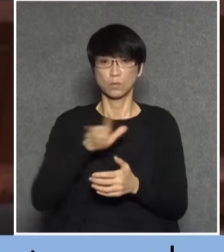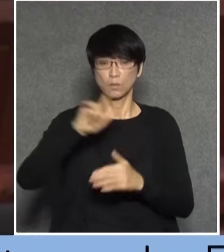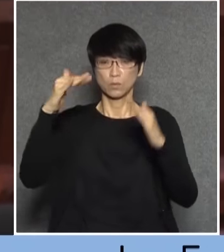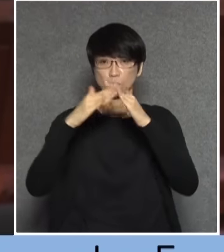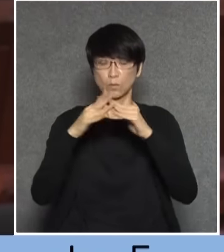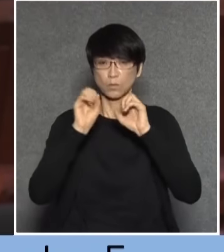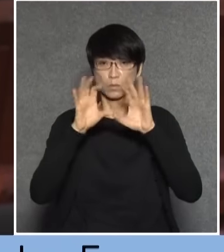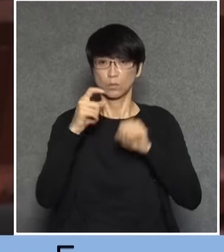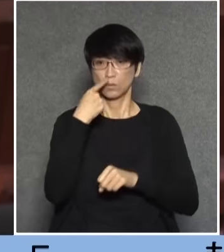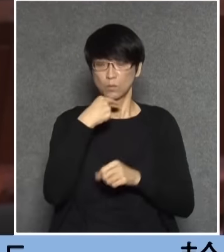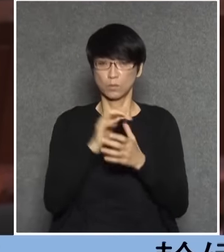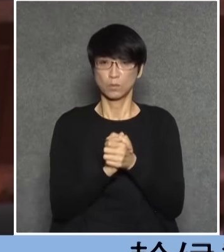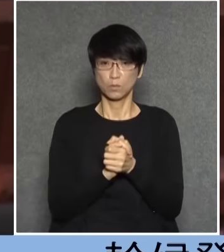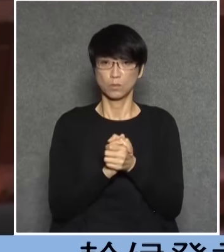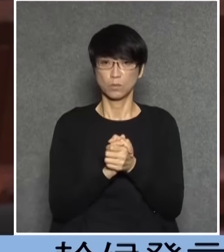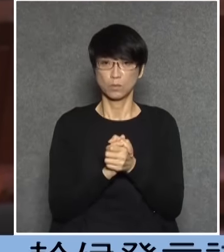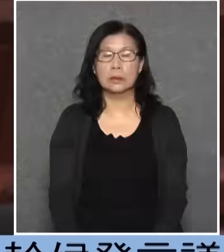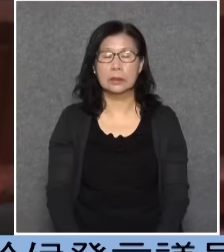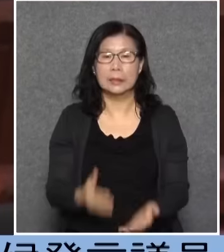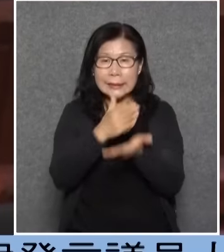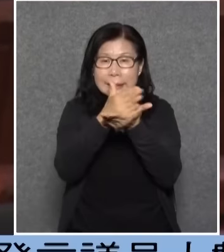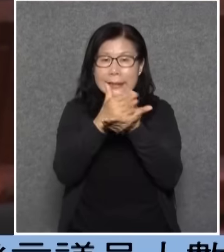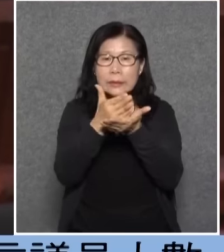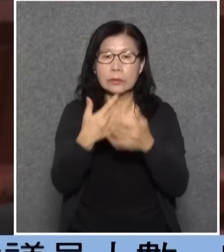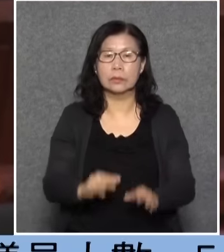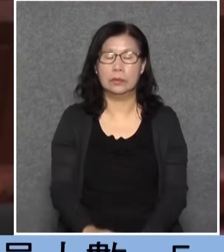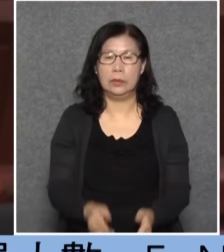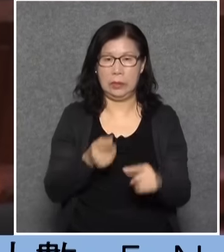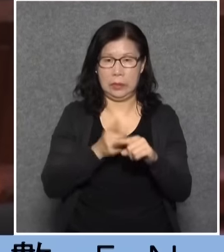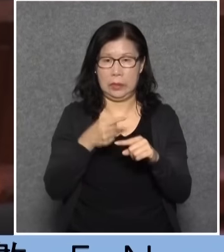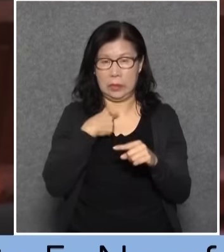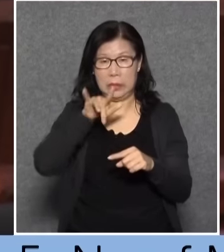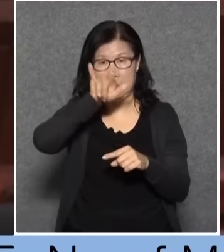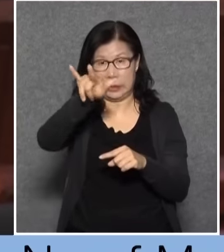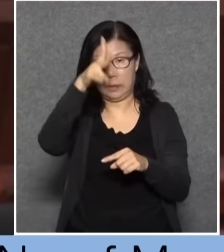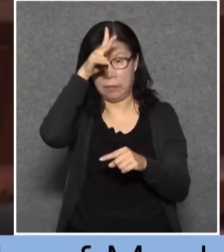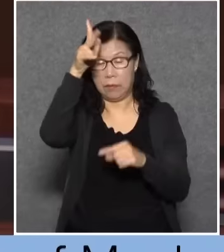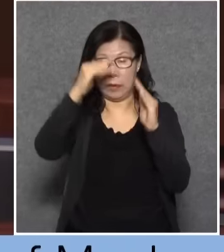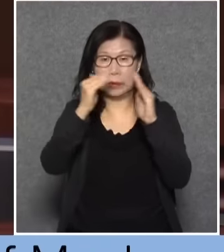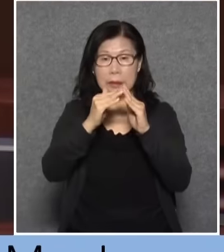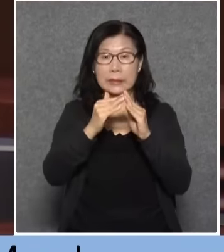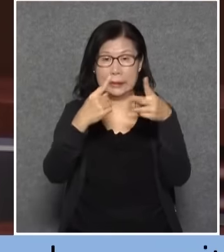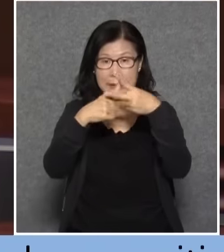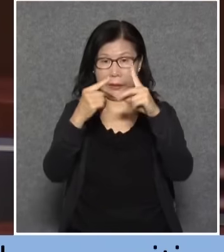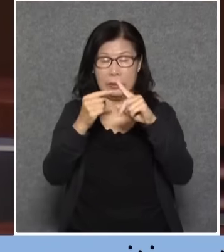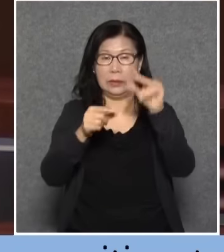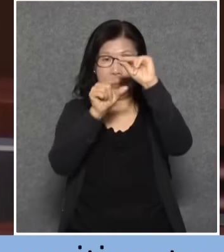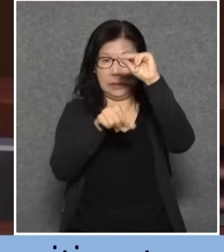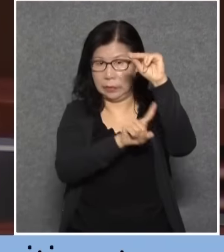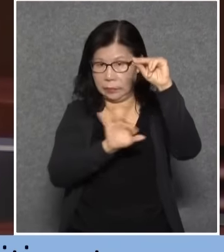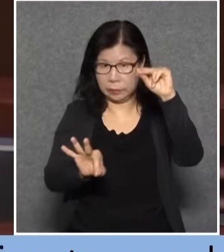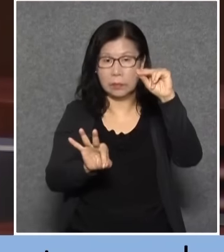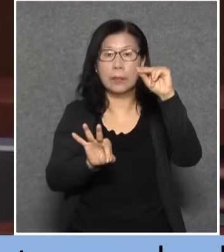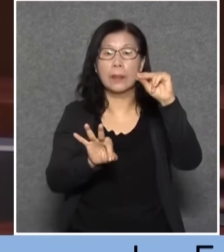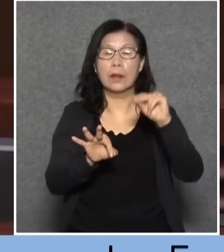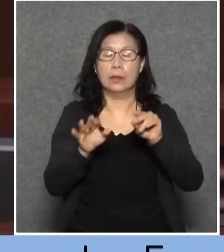報告，報道所指的測試實情是民航處人員在今年7月13日